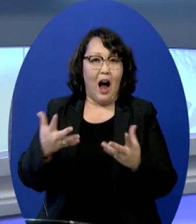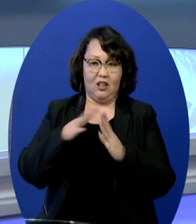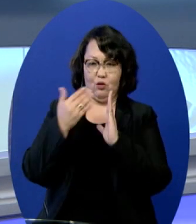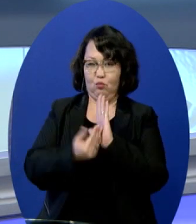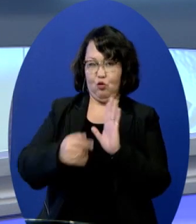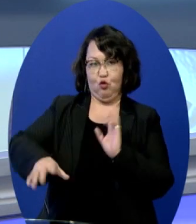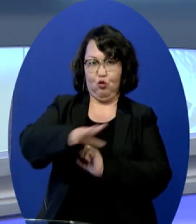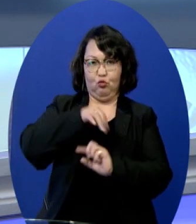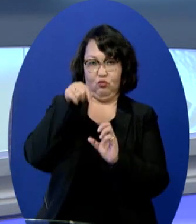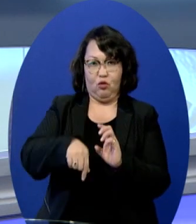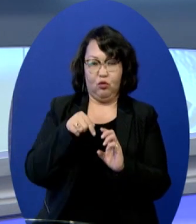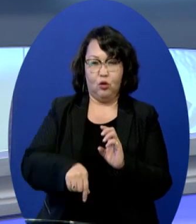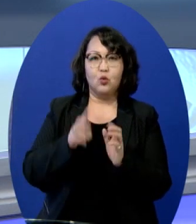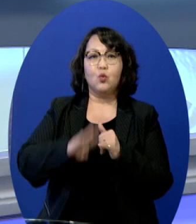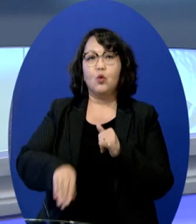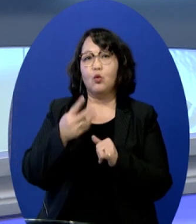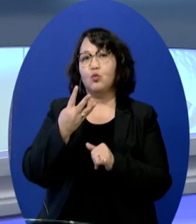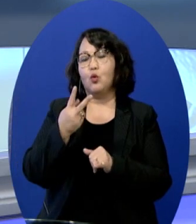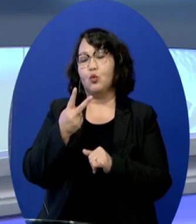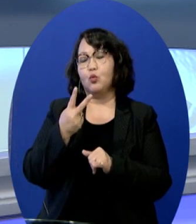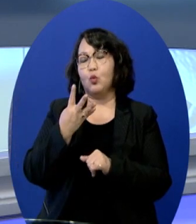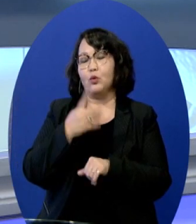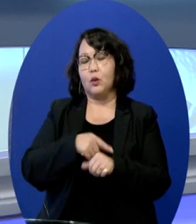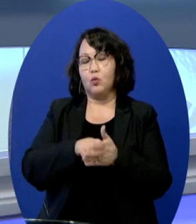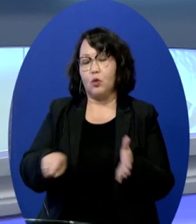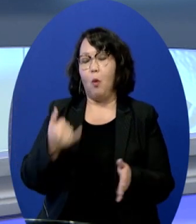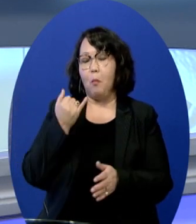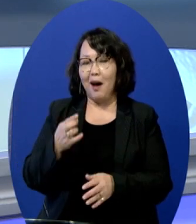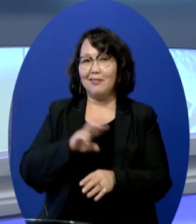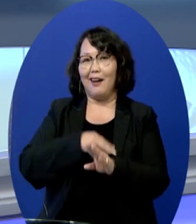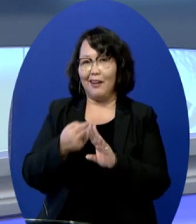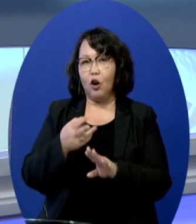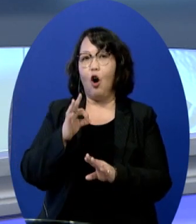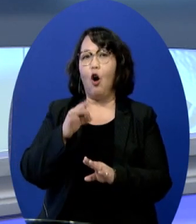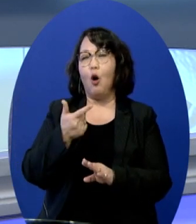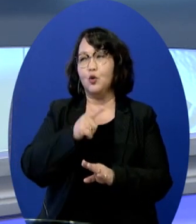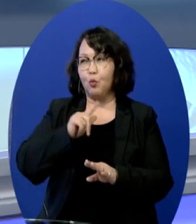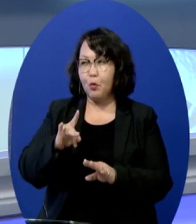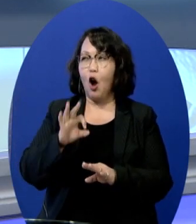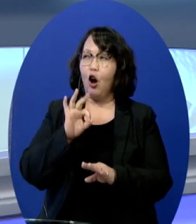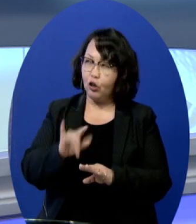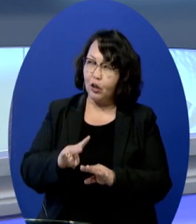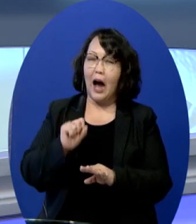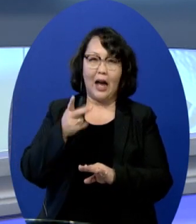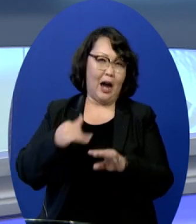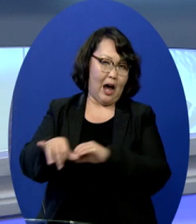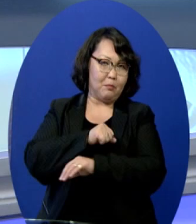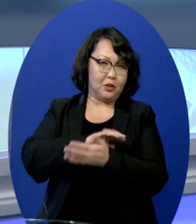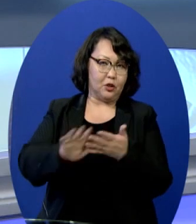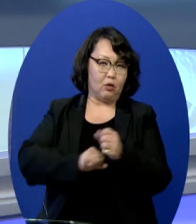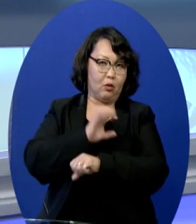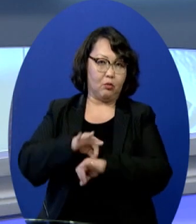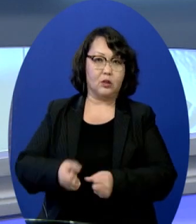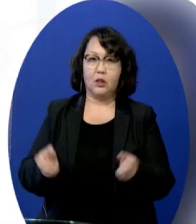Сүүлийн 24 цагт Улаанбаатар, Дарханул, Орхон, Говьсүмбэр, Арханган аймагт коронавирусны халдвар шинээр бүртгэгдээгүй байна.